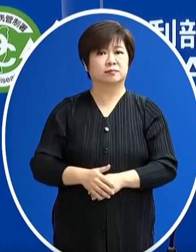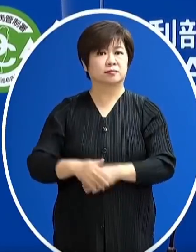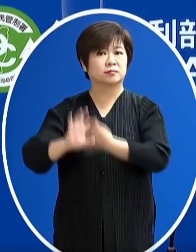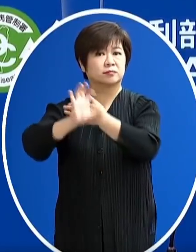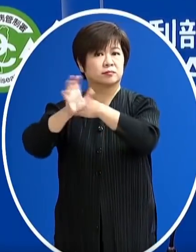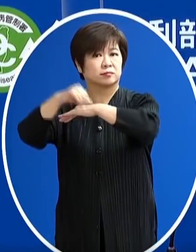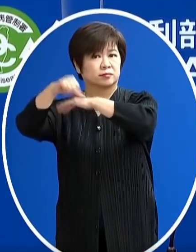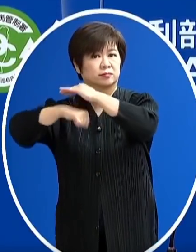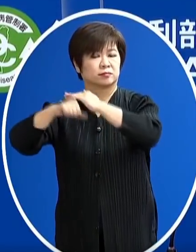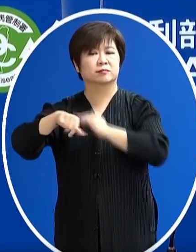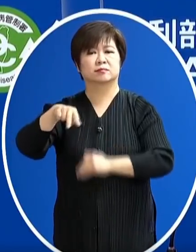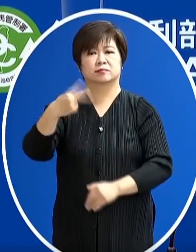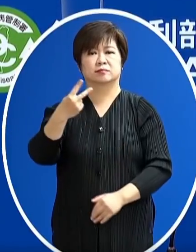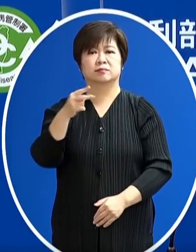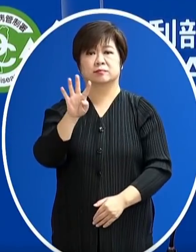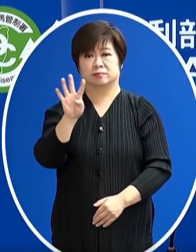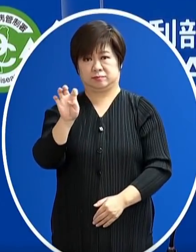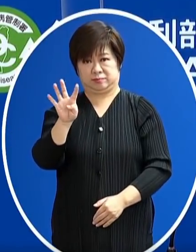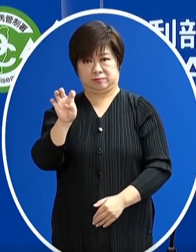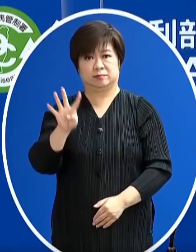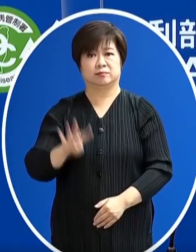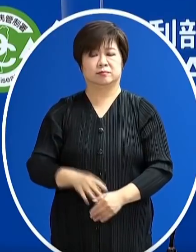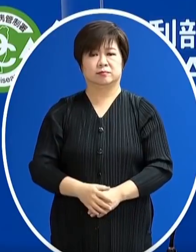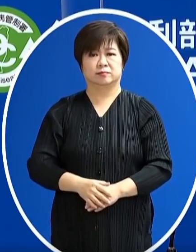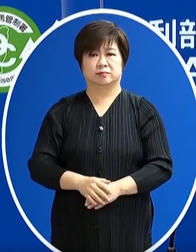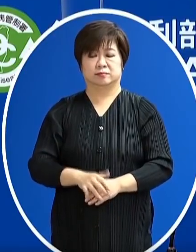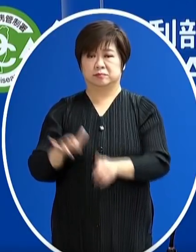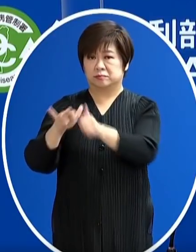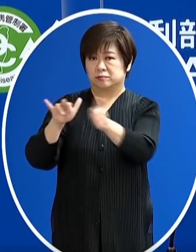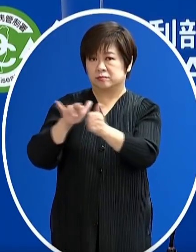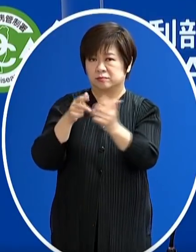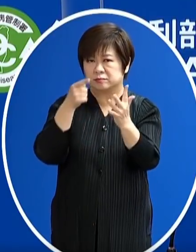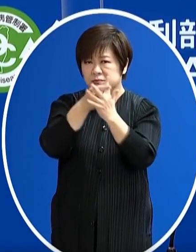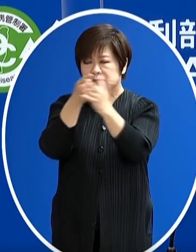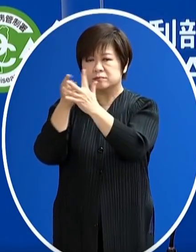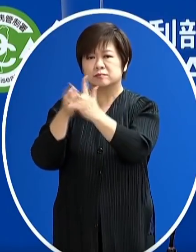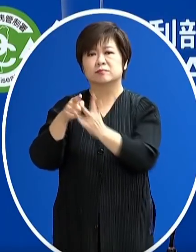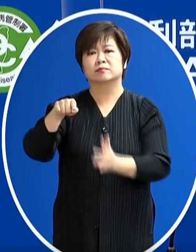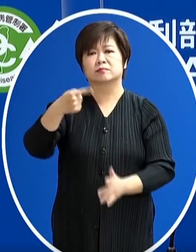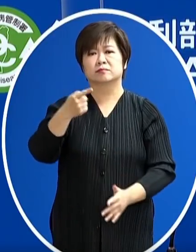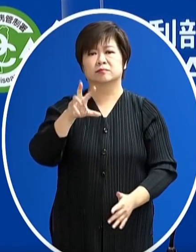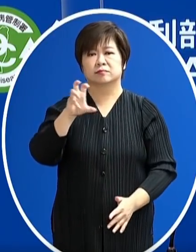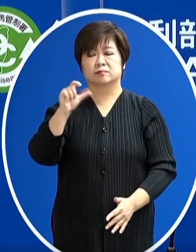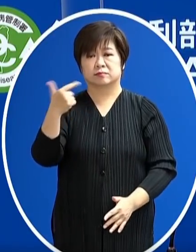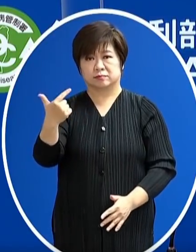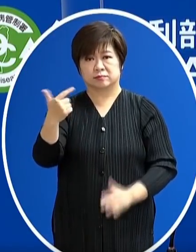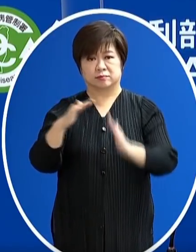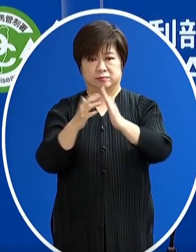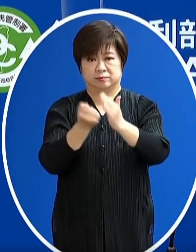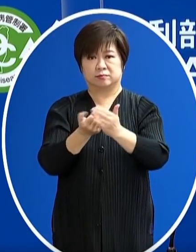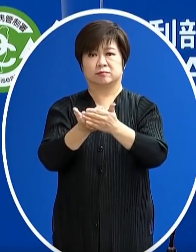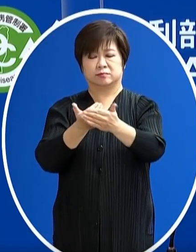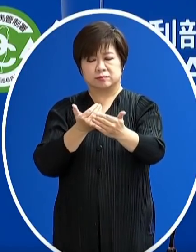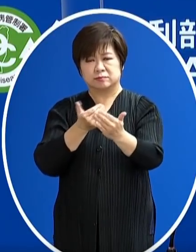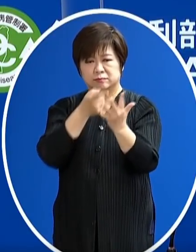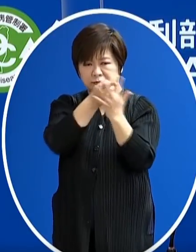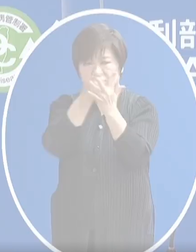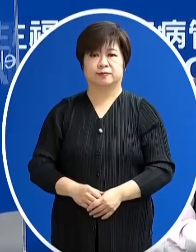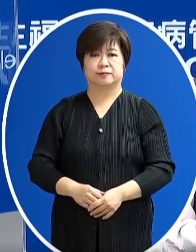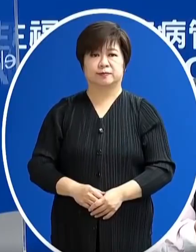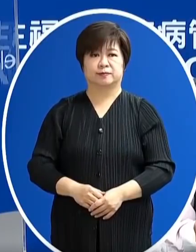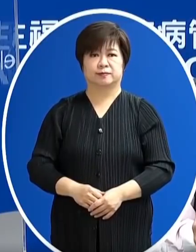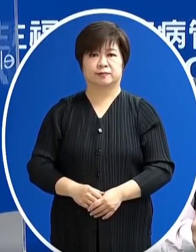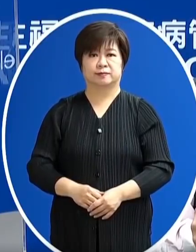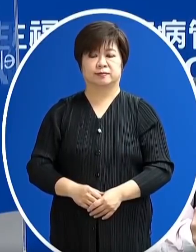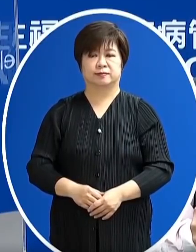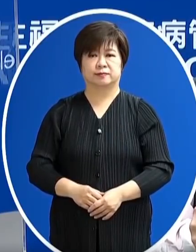外移入的是244例。落地采检的186例，居家检疫采检的是58例。那